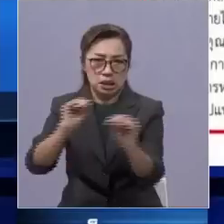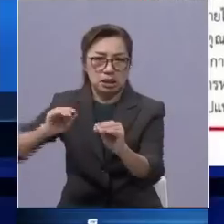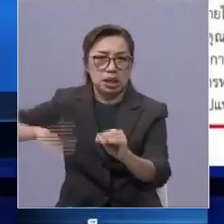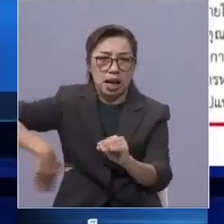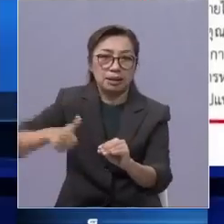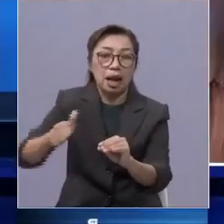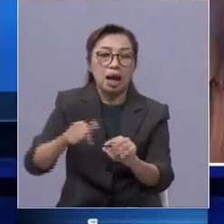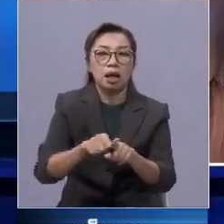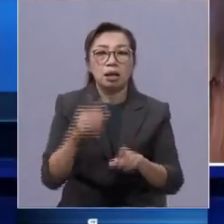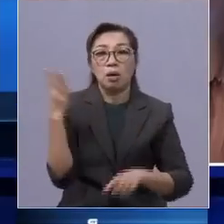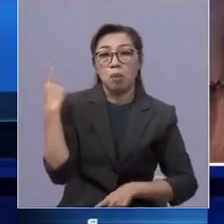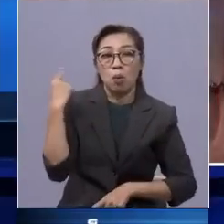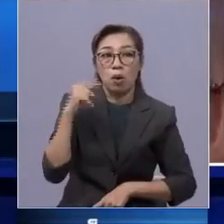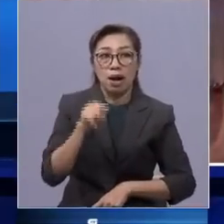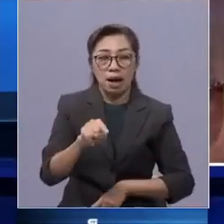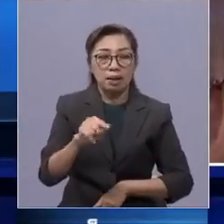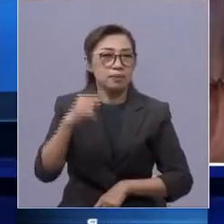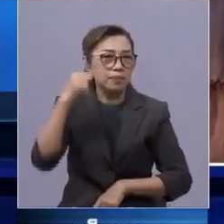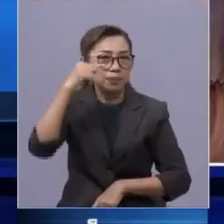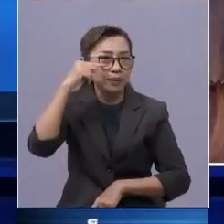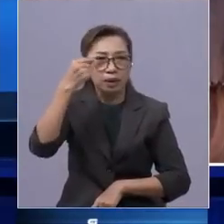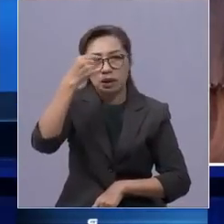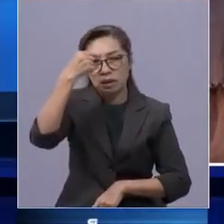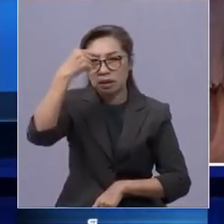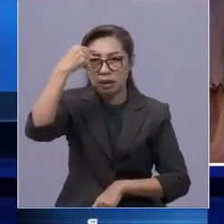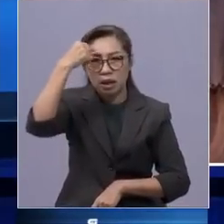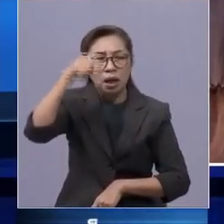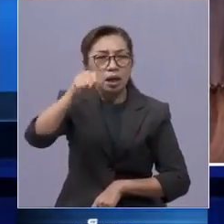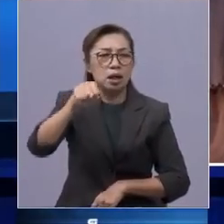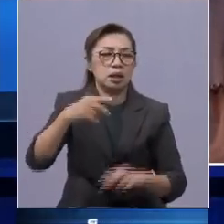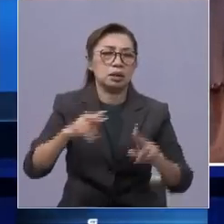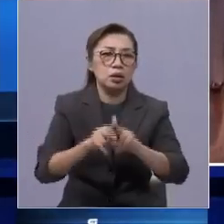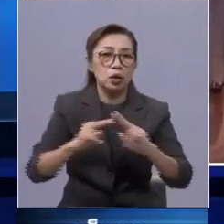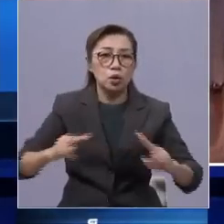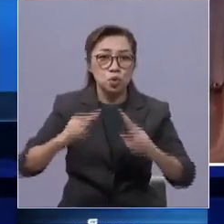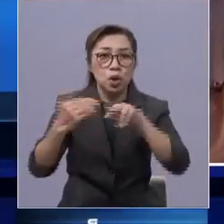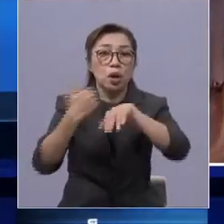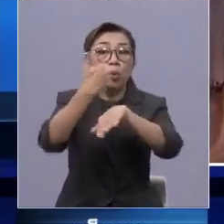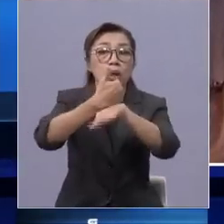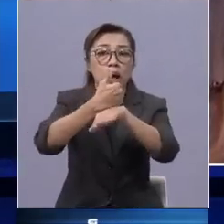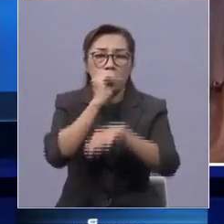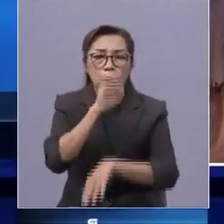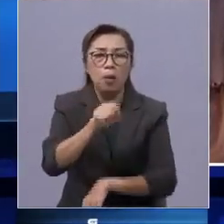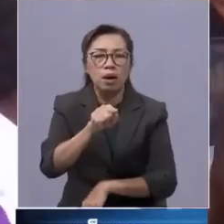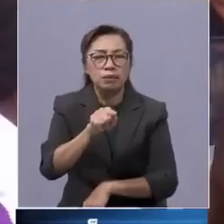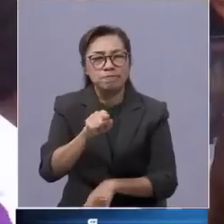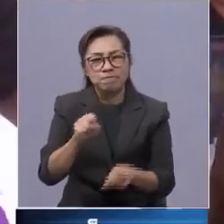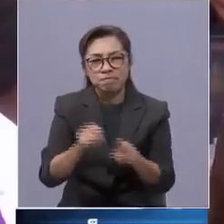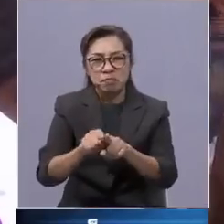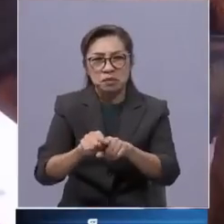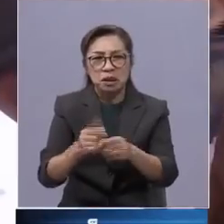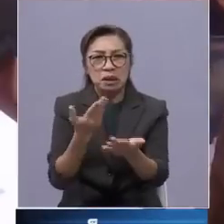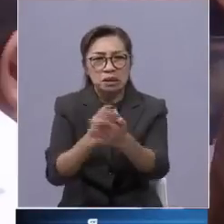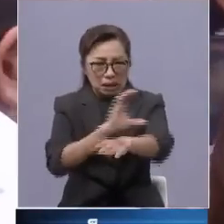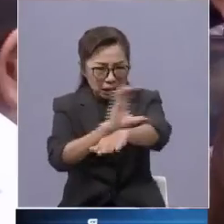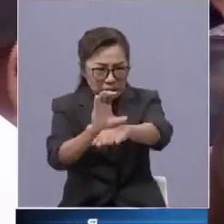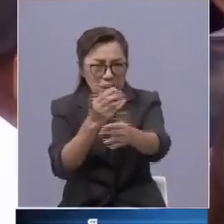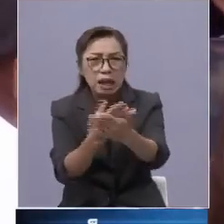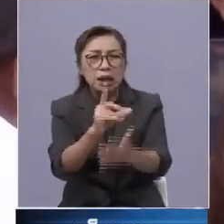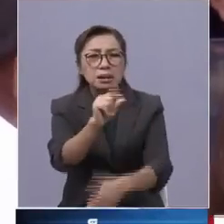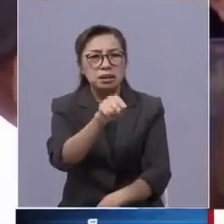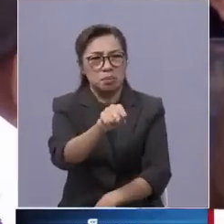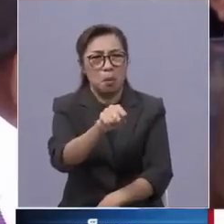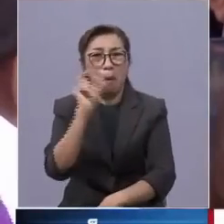างคุณสุริยะจึงรุ่งเรืองกิจเนี่ยรัฐมนตรีว่าการกระทรวงคมนาคมเนี่ยได้ออกมาพูดถึงเลยนะครับว่ามันไม่ใช่เรื่องเร่งด่วนนะครับแล้ว